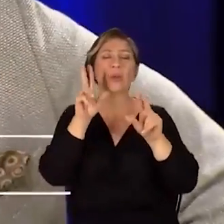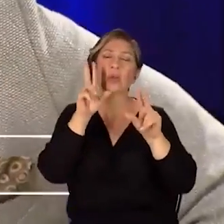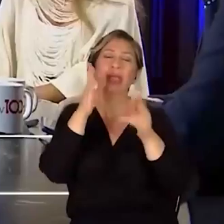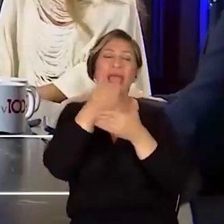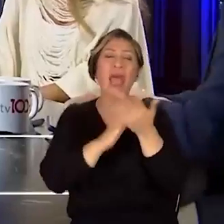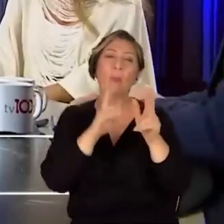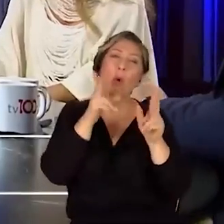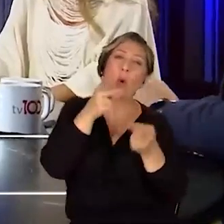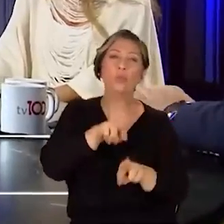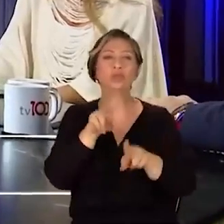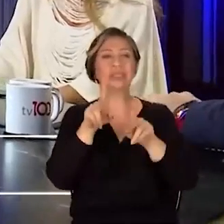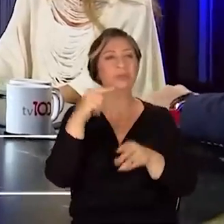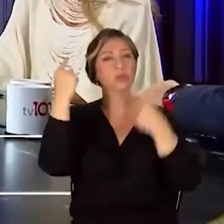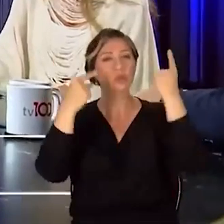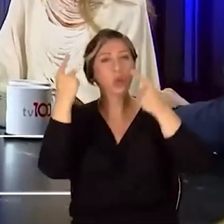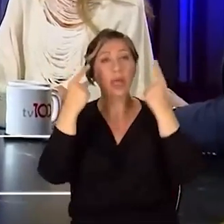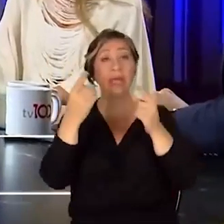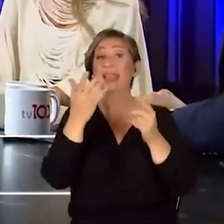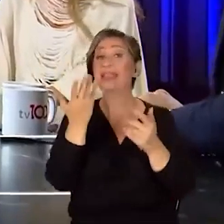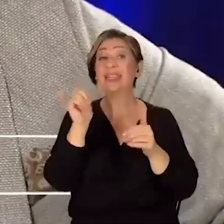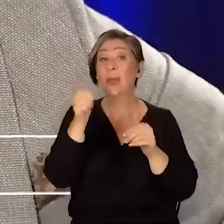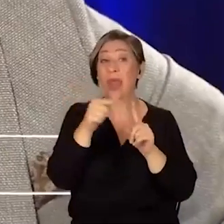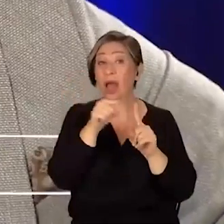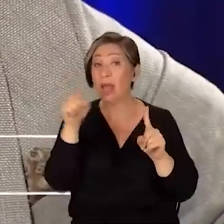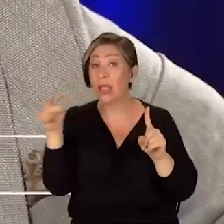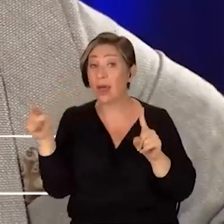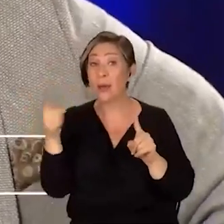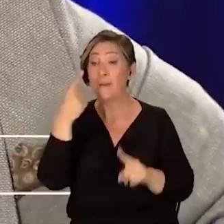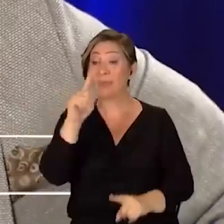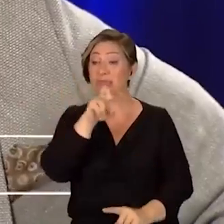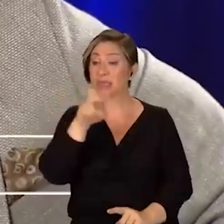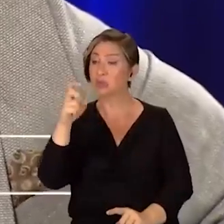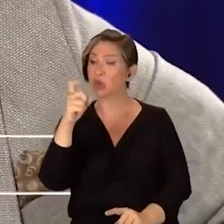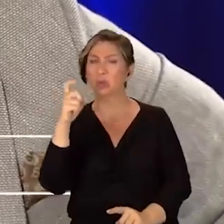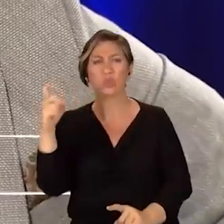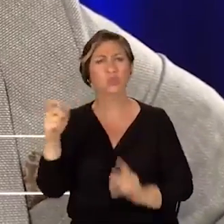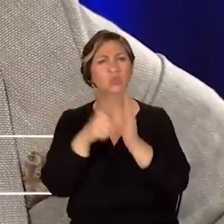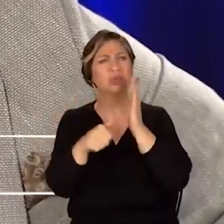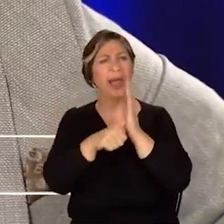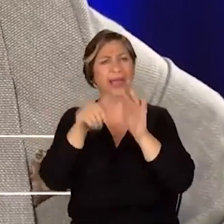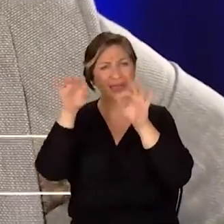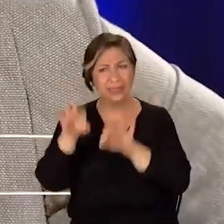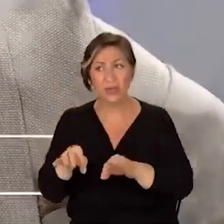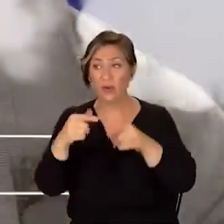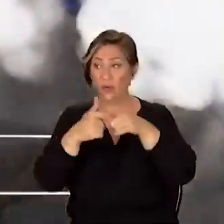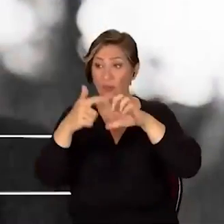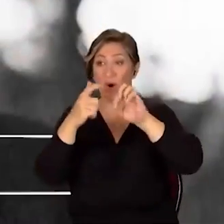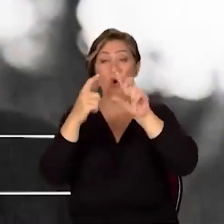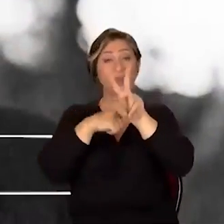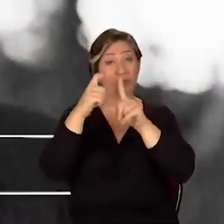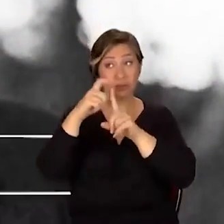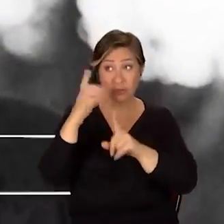yarım ölüm içerisindedir diye düşünüyorlar. Ta ki ne zamana kadar? Mesela 1899'a geldiğimiz zaman Freud'a kadar. Freud